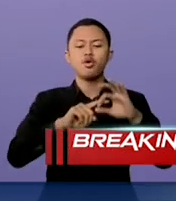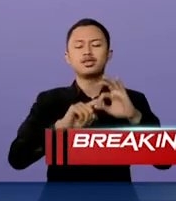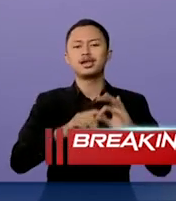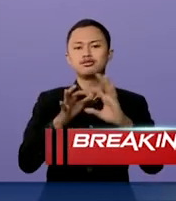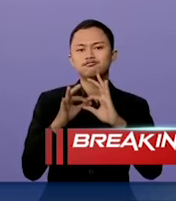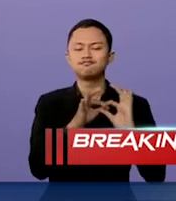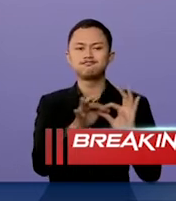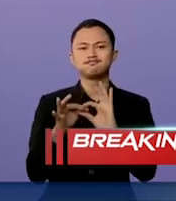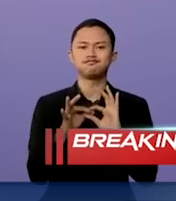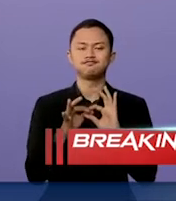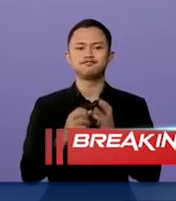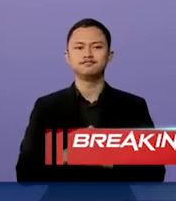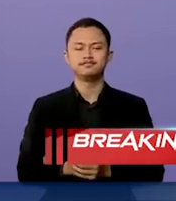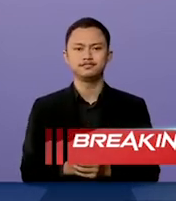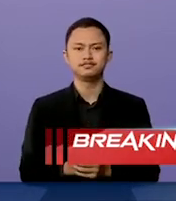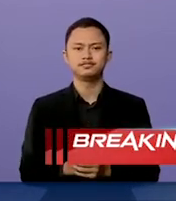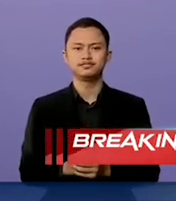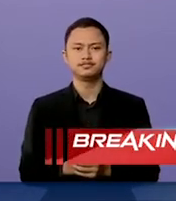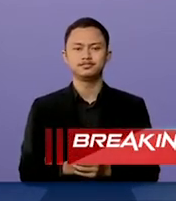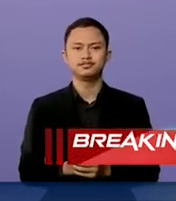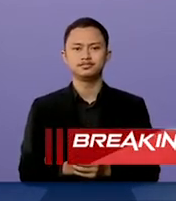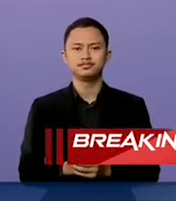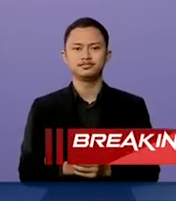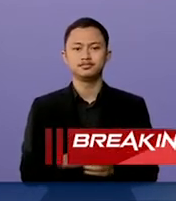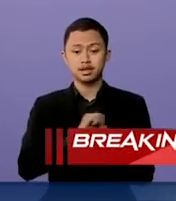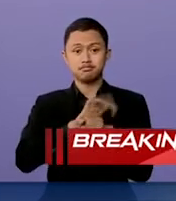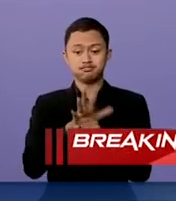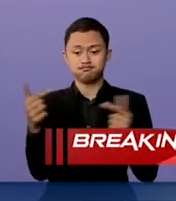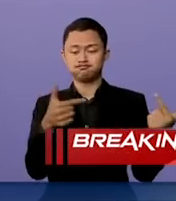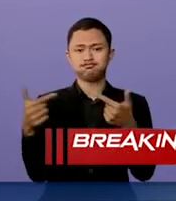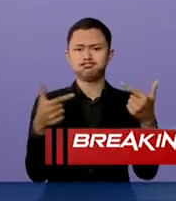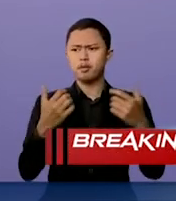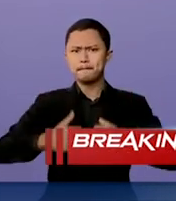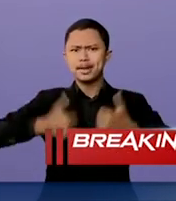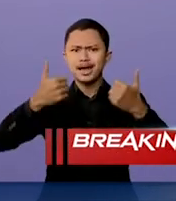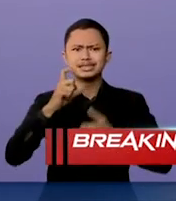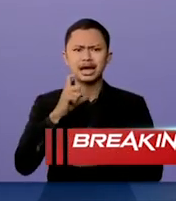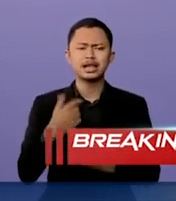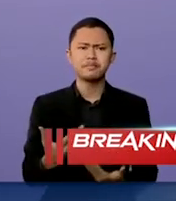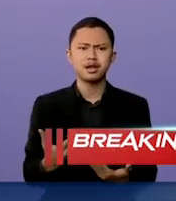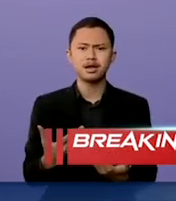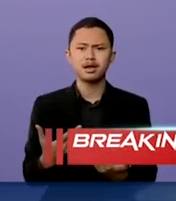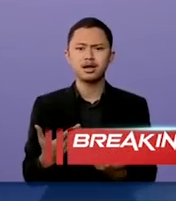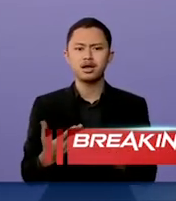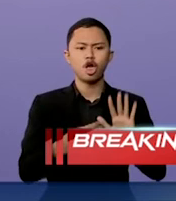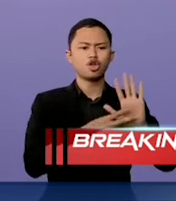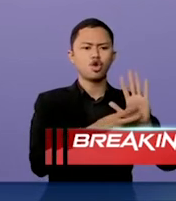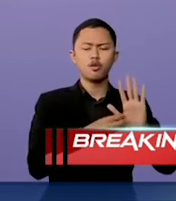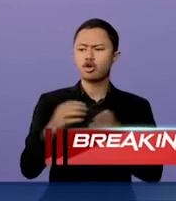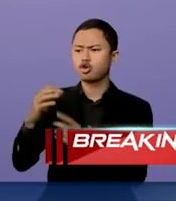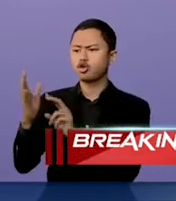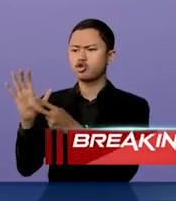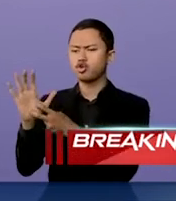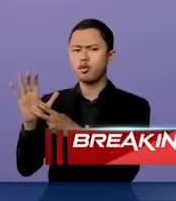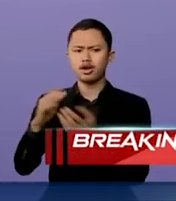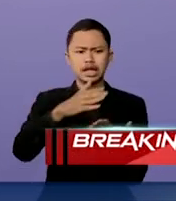komponen bangsa Hai cara kita memenangi perang melawan coffee 19 bukanlah dengan membandingkan angka-angka yang cepat berubah